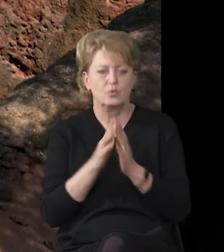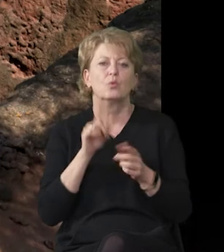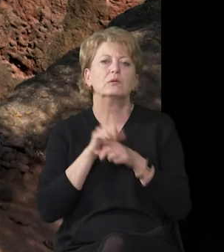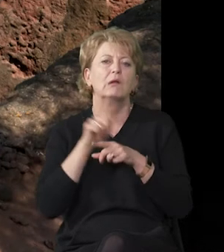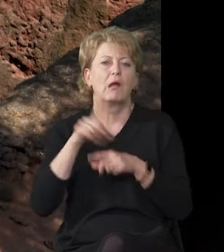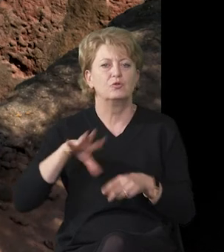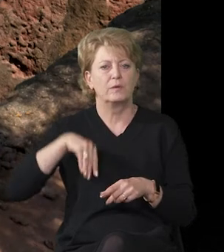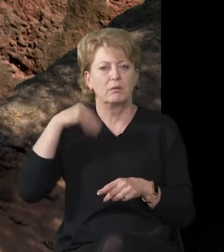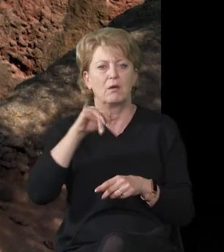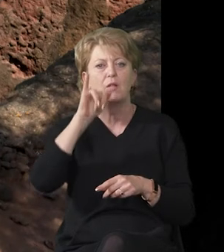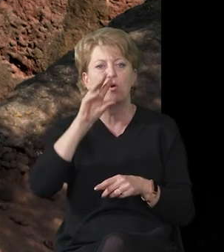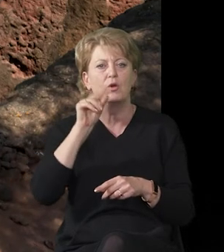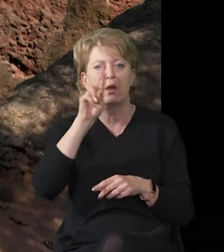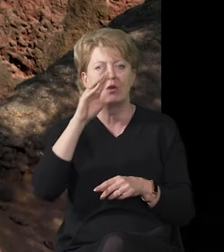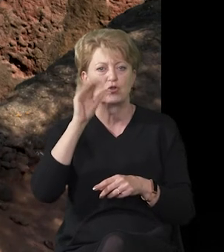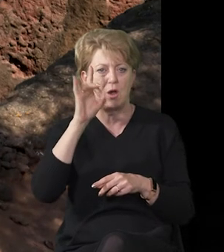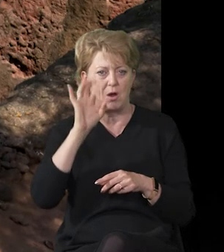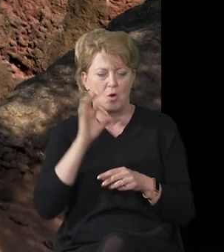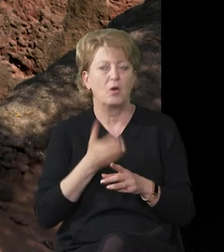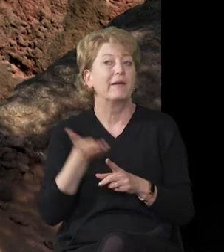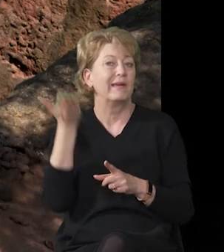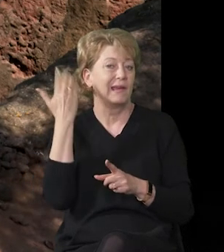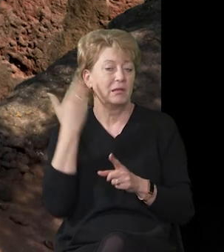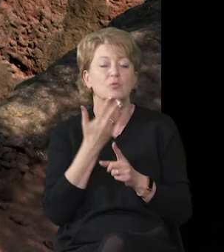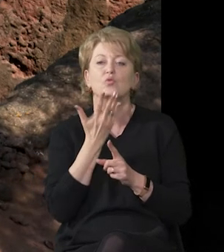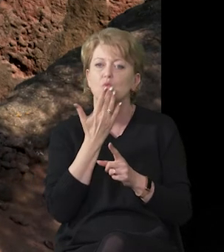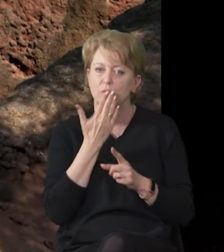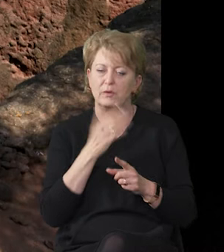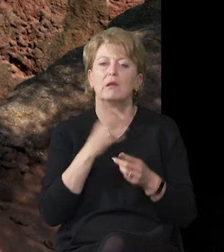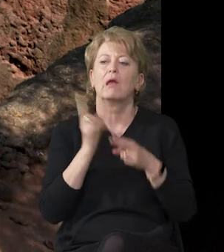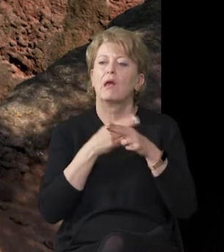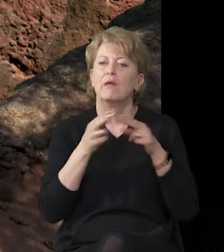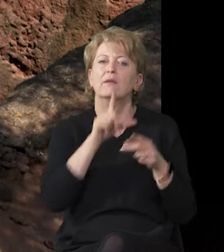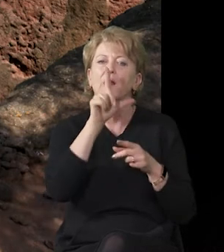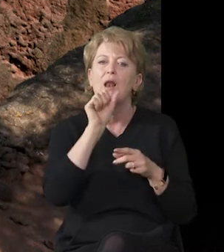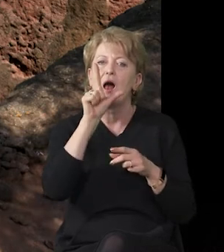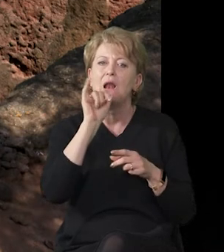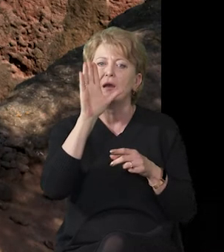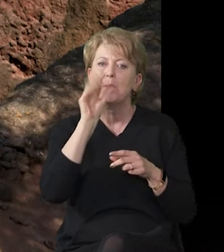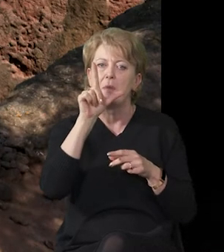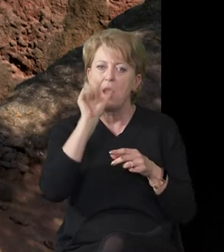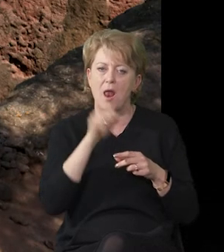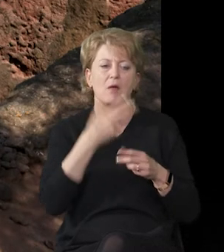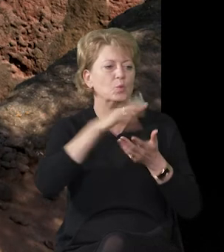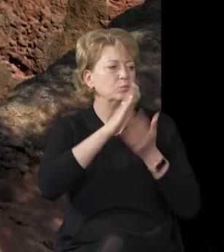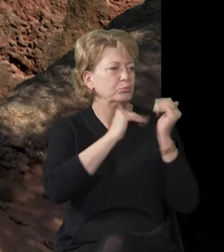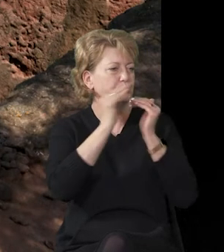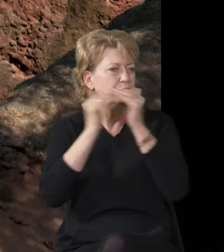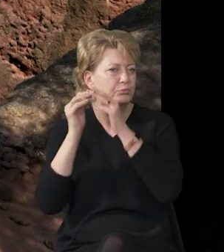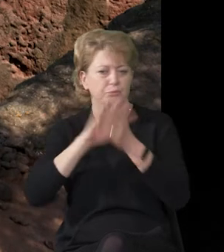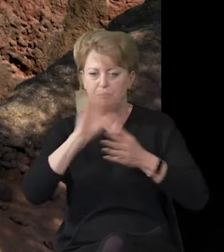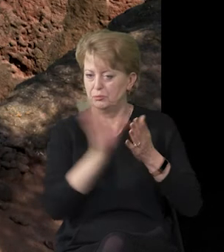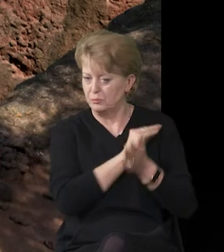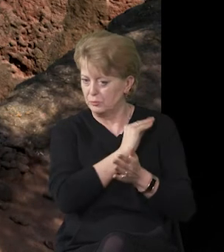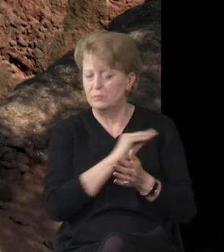Jerzemu. Legenda mówi, że kiedy Lalibela ukończył już wszystkie kościoły, święty Jerzy objawił mu się i zapytał królu,